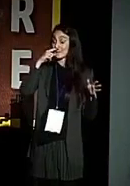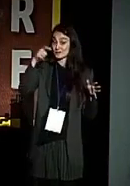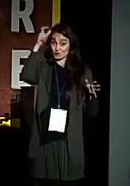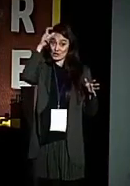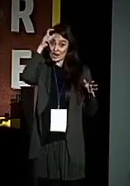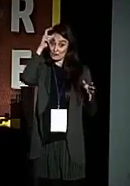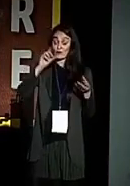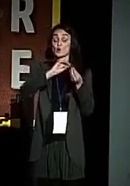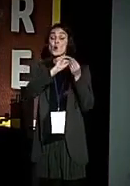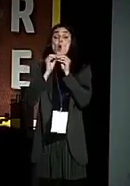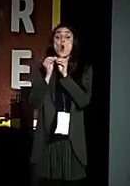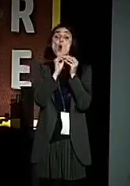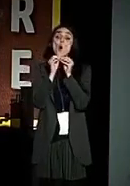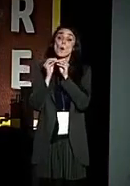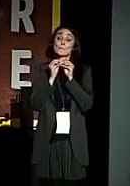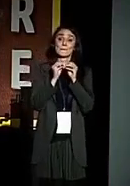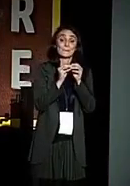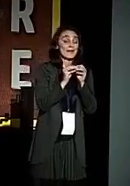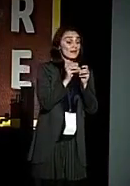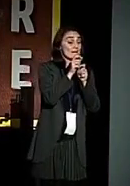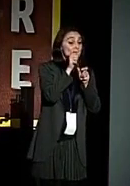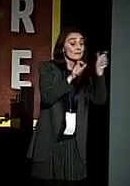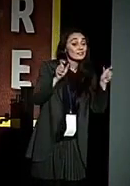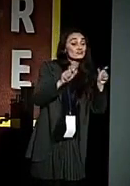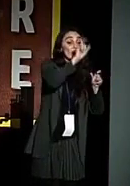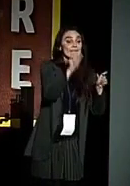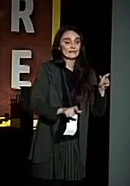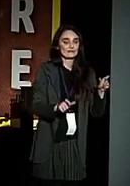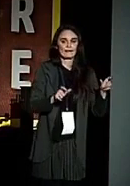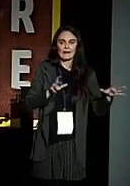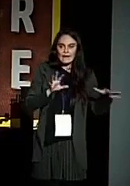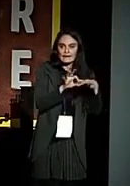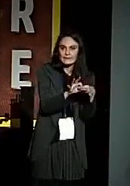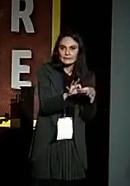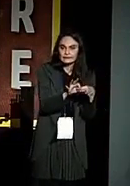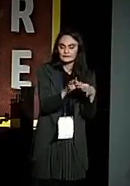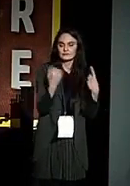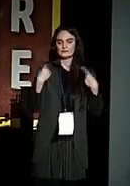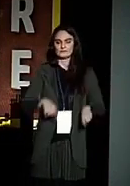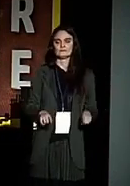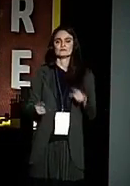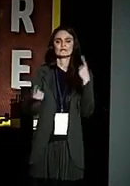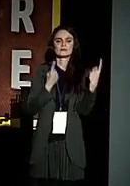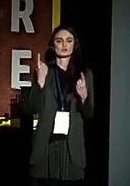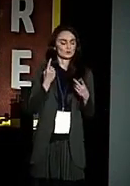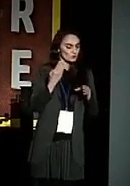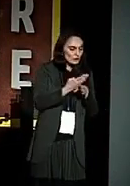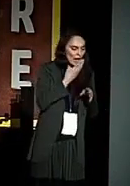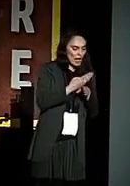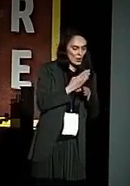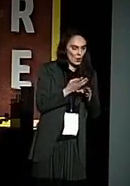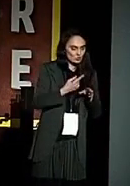come intreccia le aspirazioni degli italiani. Questa, ricordo, è stata la condizione con cui ad agosto abbiamo dato vita a